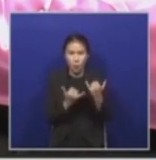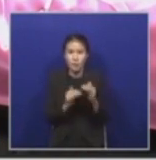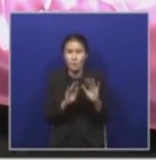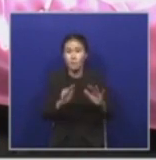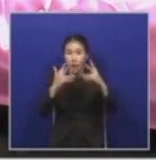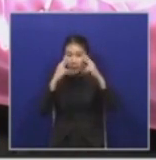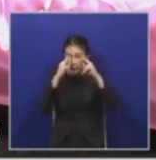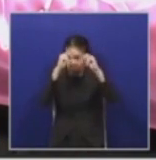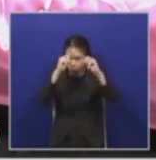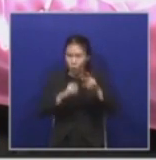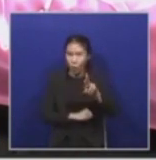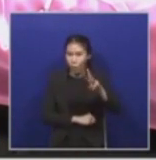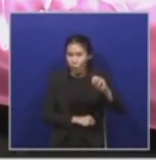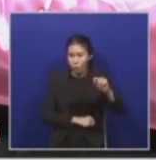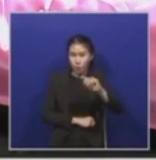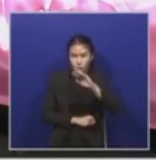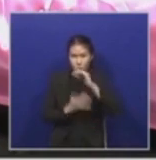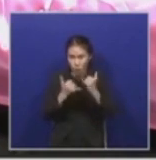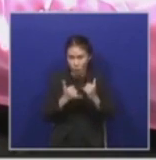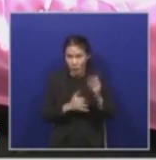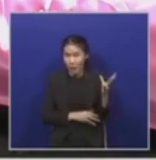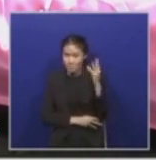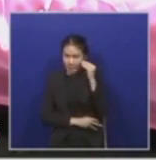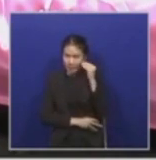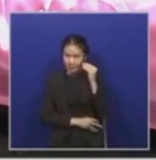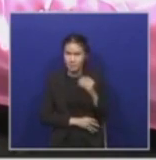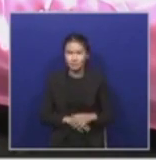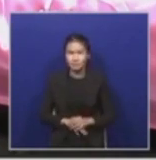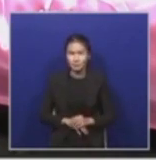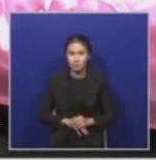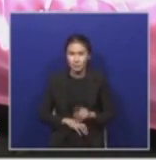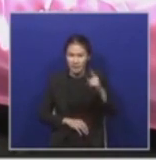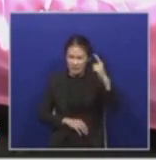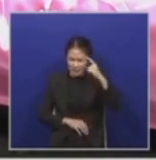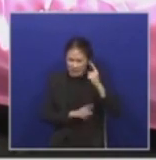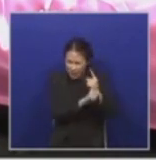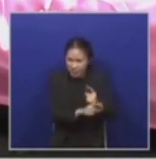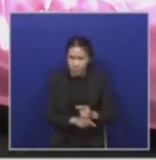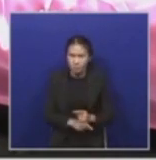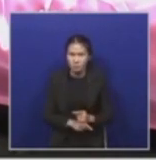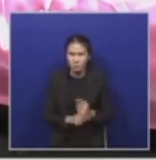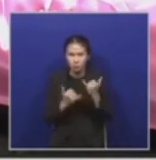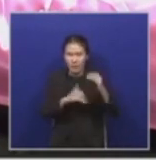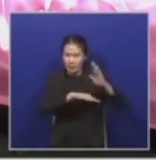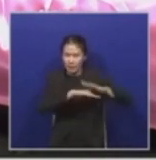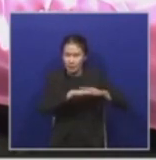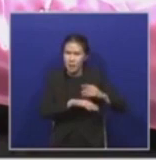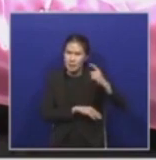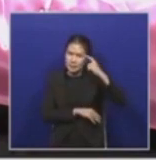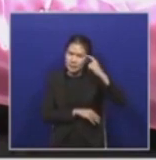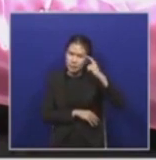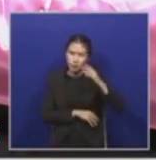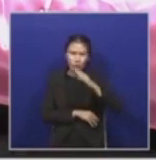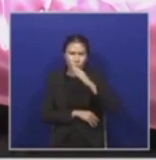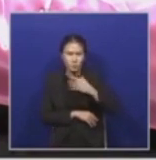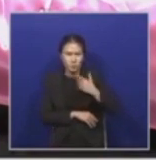ฐมนตรีนะฮะถ้าเกิดท่านฟังอยู่ฟังจิรายุอยู่เนี่ยท่านต้องคิดนะหลังๆนี่ท่านมีสติเพิ่มมากขึ้นแล้วนะจะตอบอะไรผ